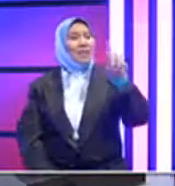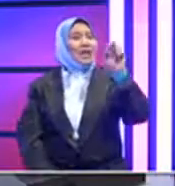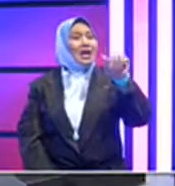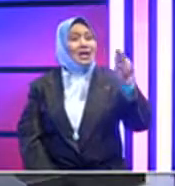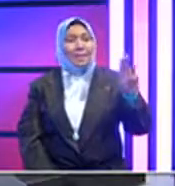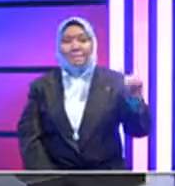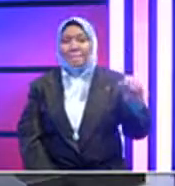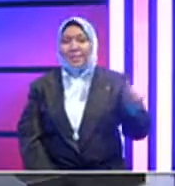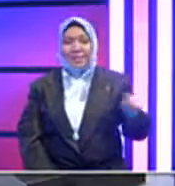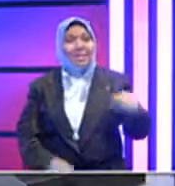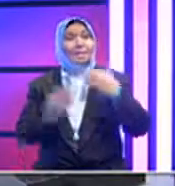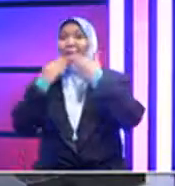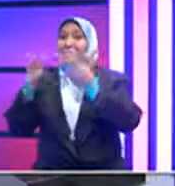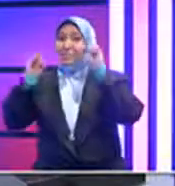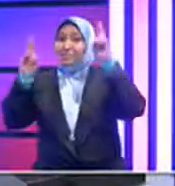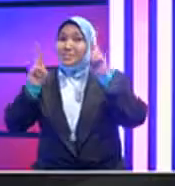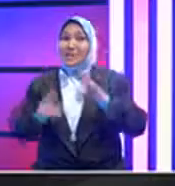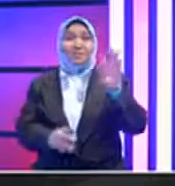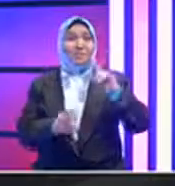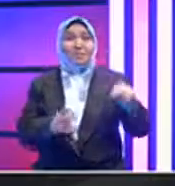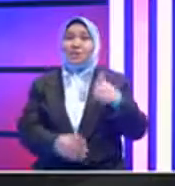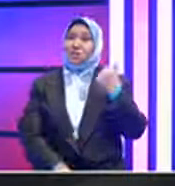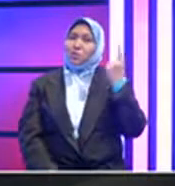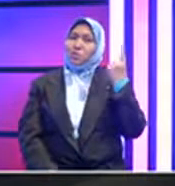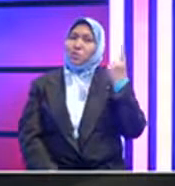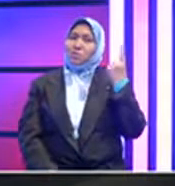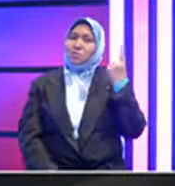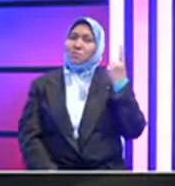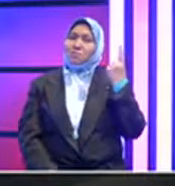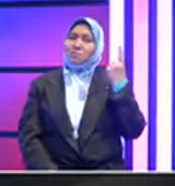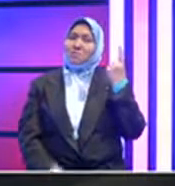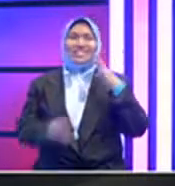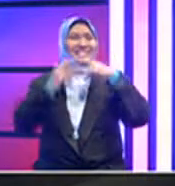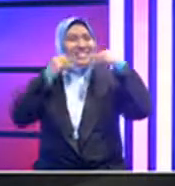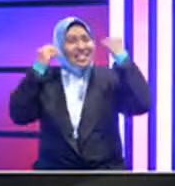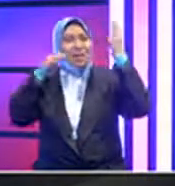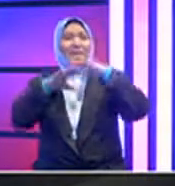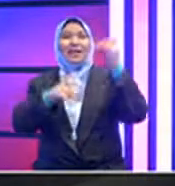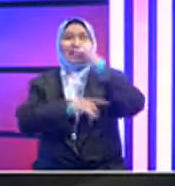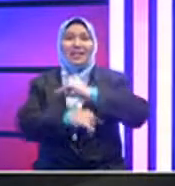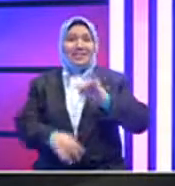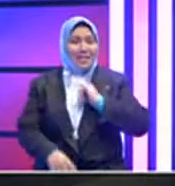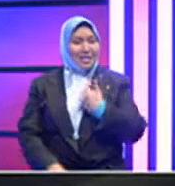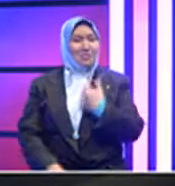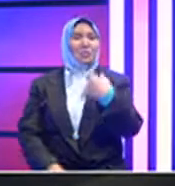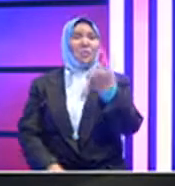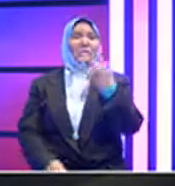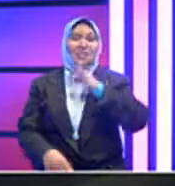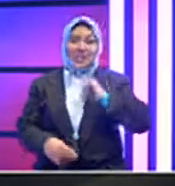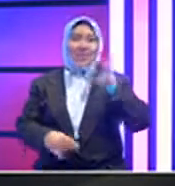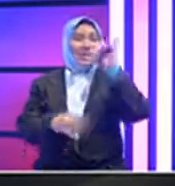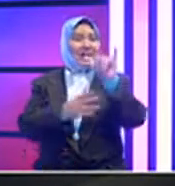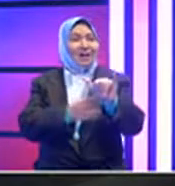Alhamdulillah levels of S1 di saya lebih uang hidup saja jadilah pada hari ini kalau Solo saya yang lama-lama itu Masya